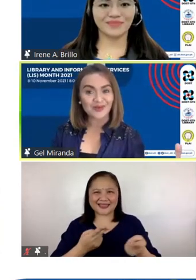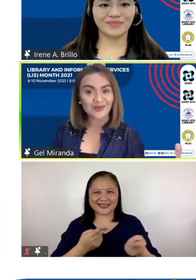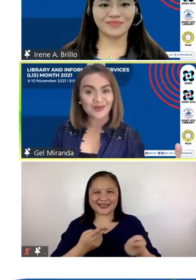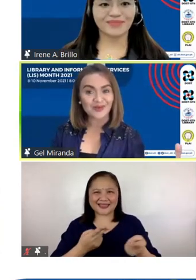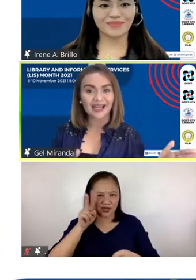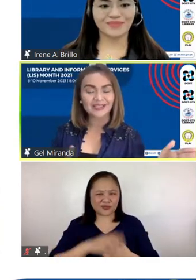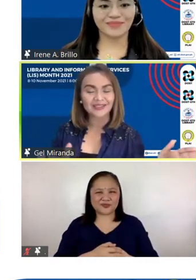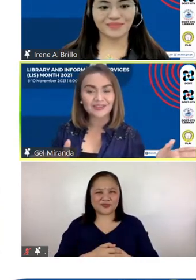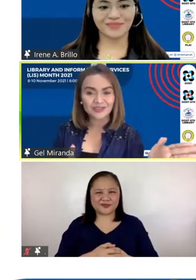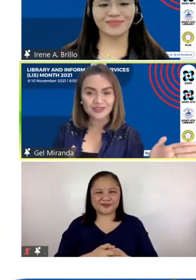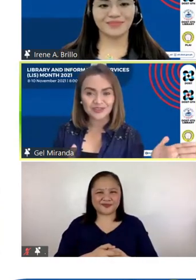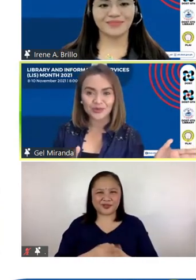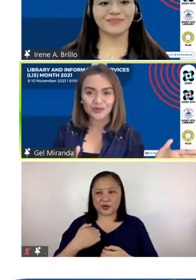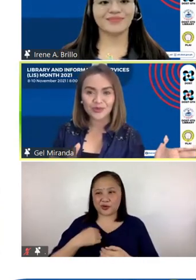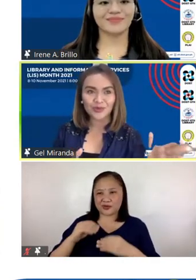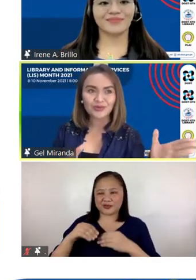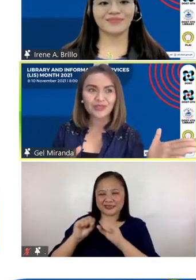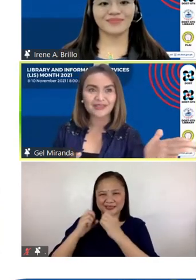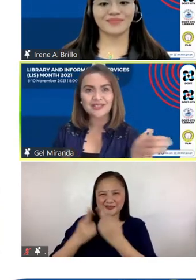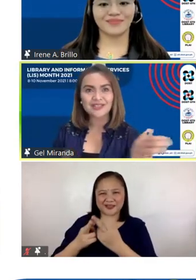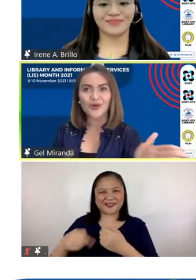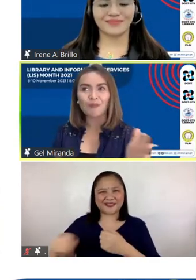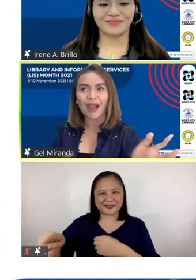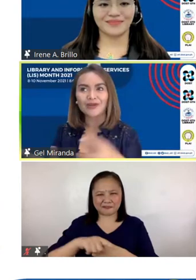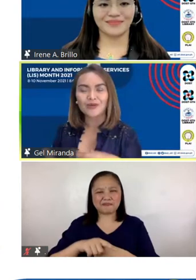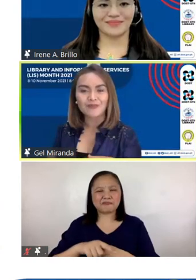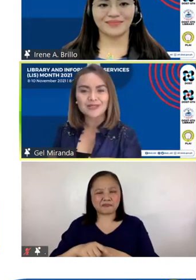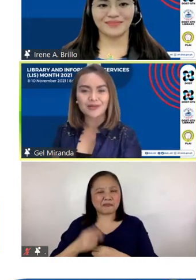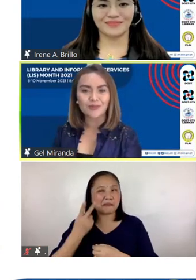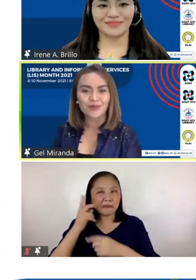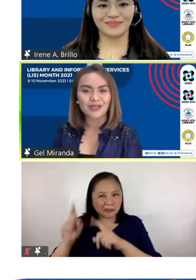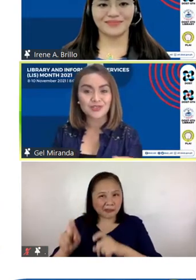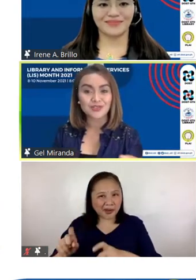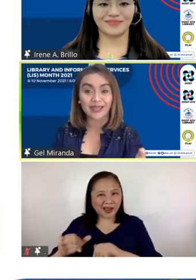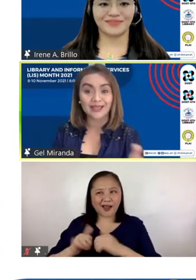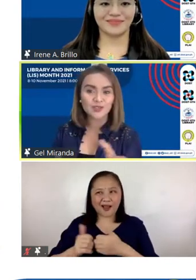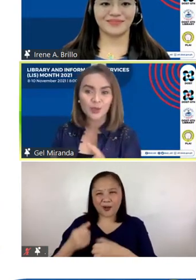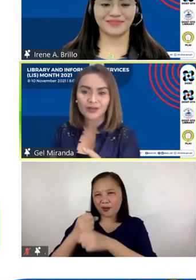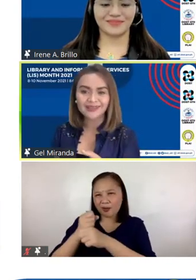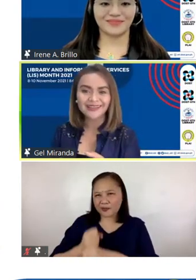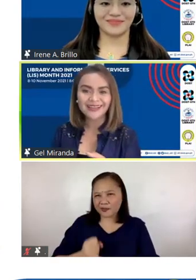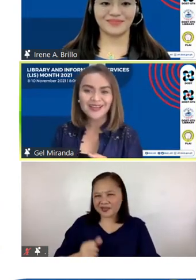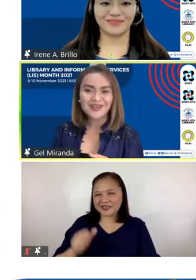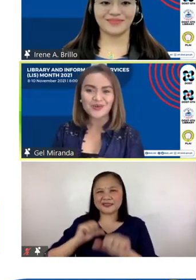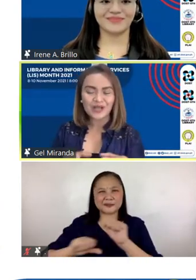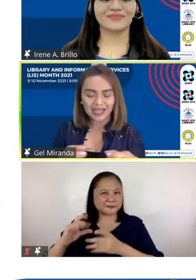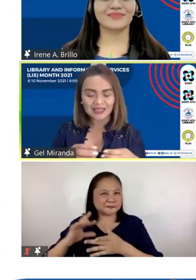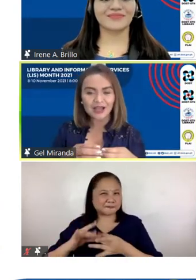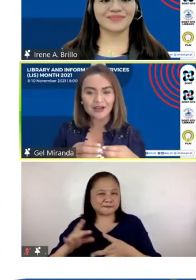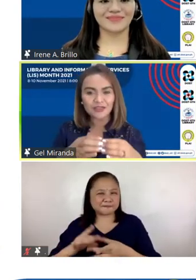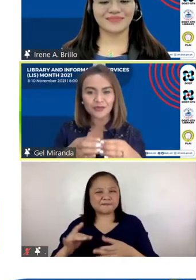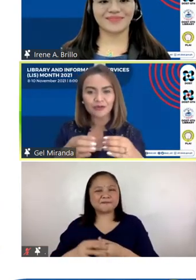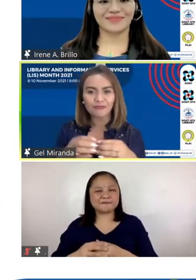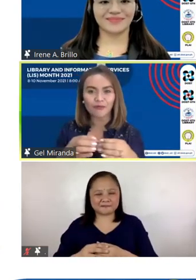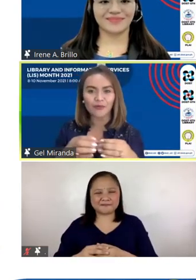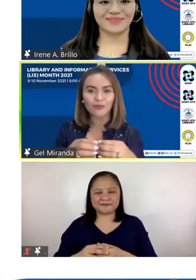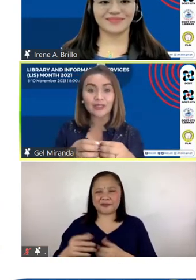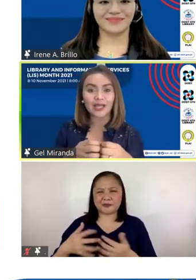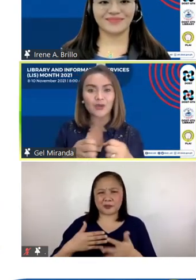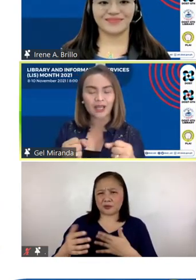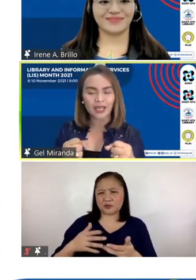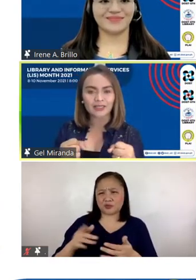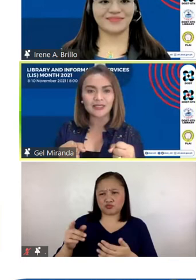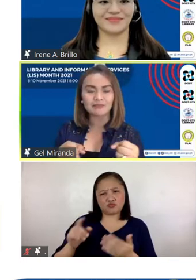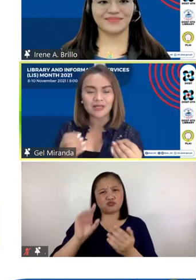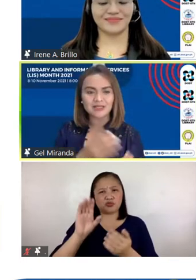Nung nagpa-seminar ako sa kanila, so doon na-test ko kung paano nga ba sila bumuo ng science story. So kahit na through your phone, pwede